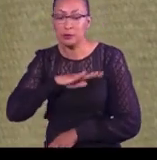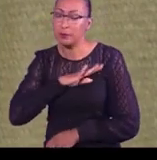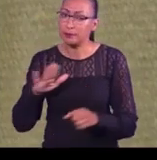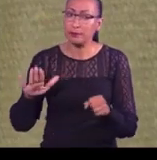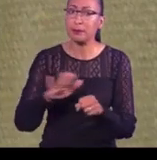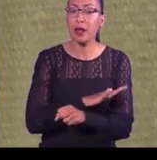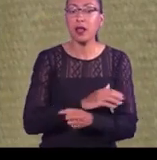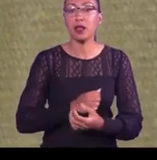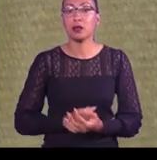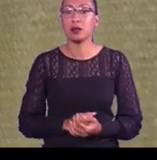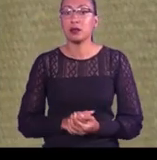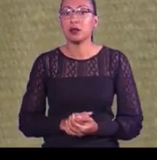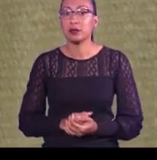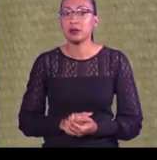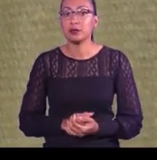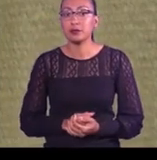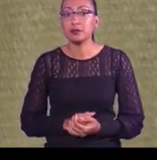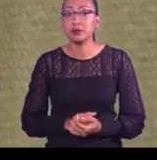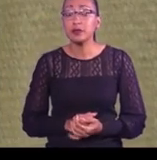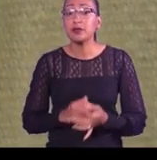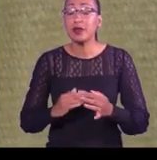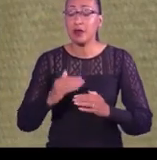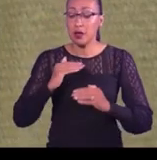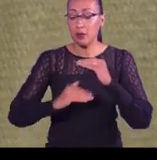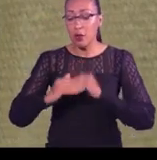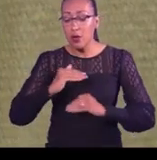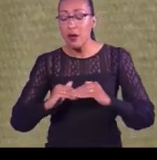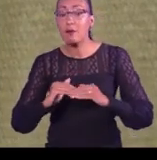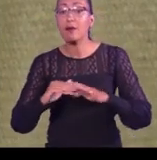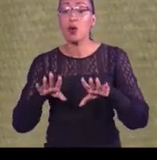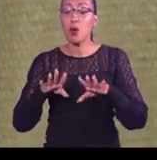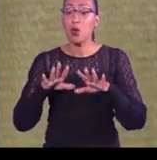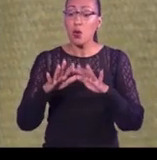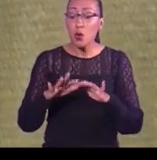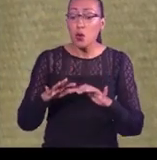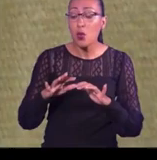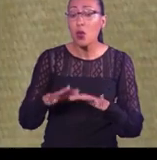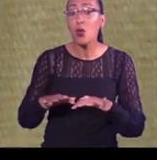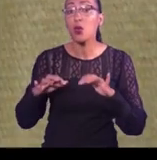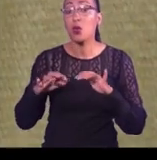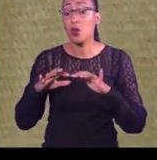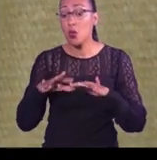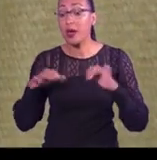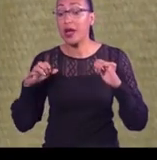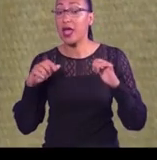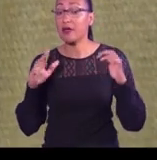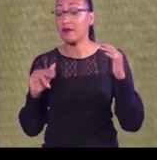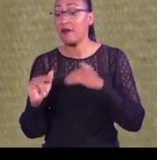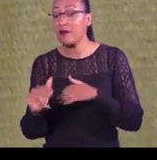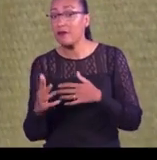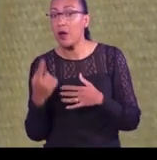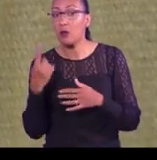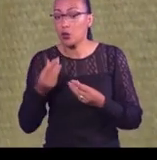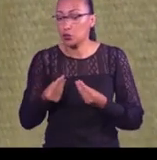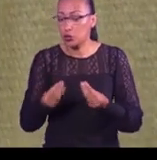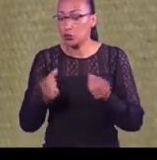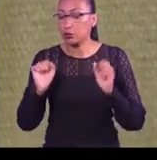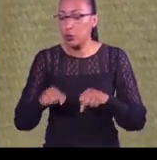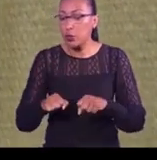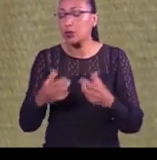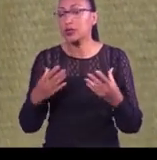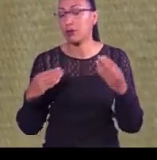j'aurais inscrit ça dans le cadre du programme du Congrès qu'il va falloir faire dans quelques temps pour permettre à la